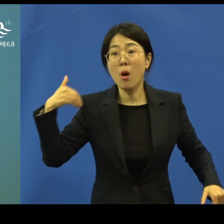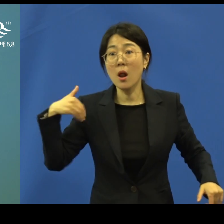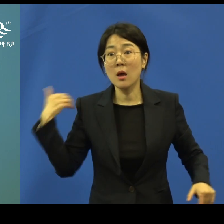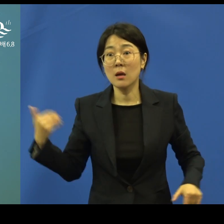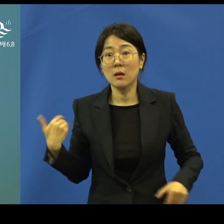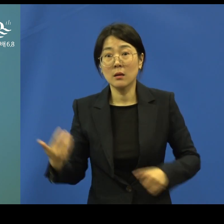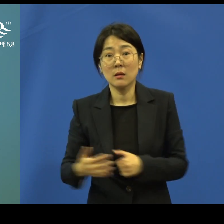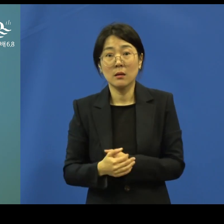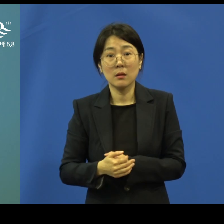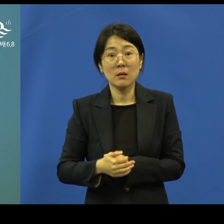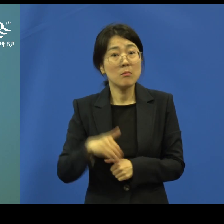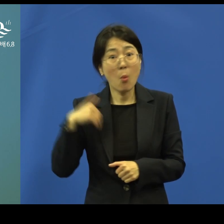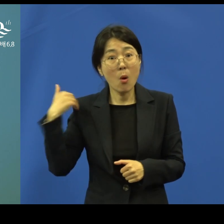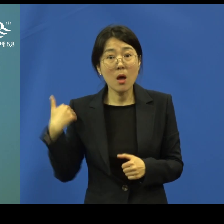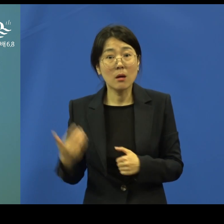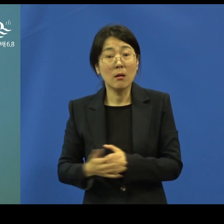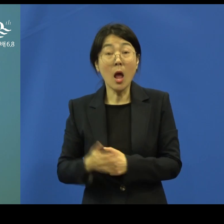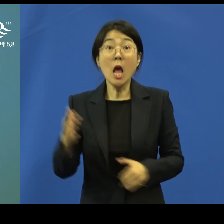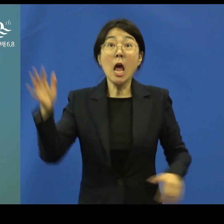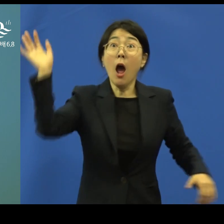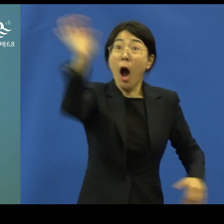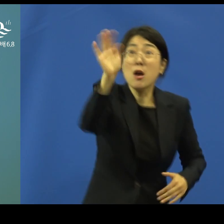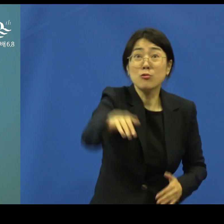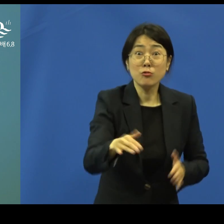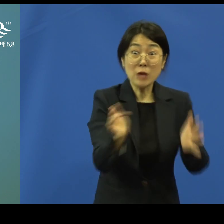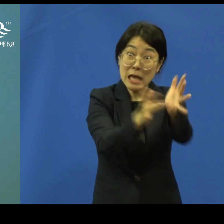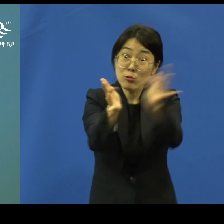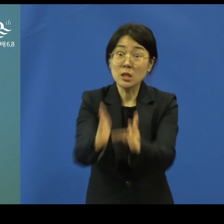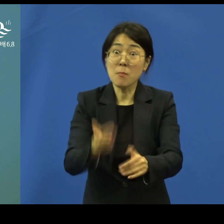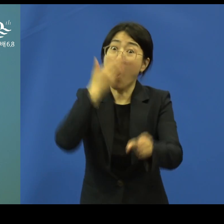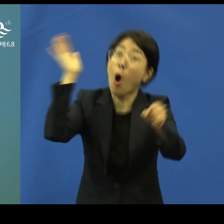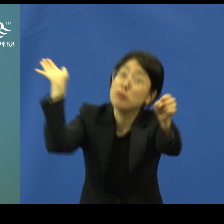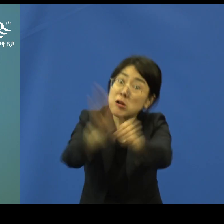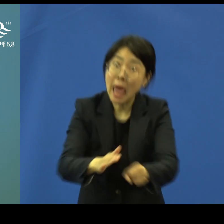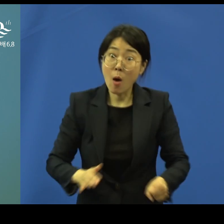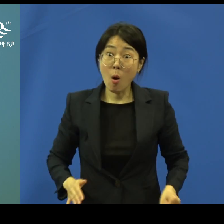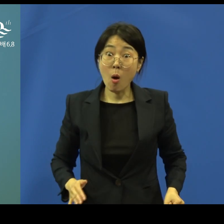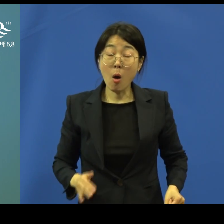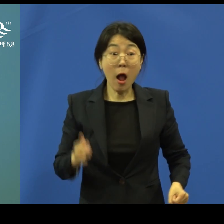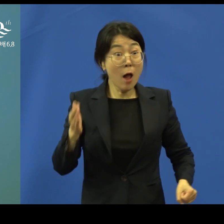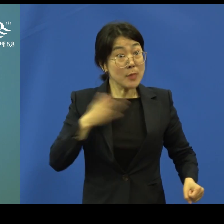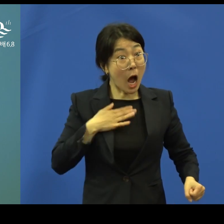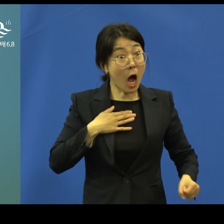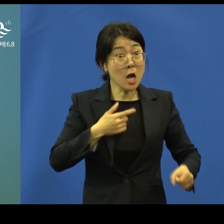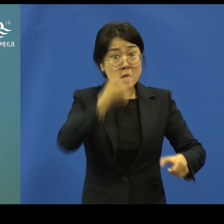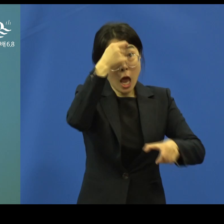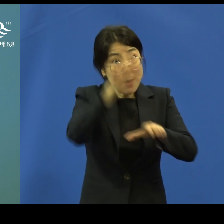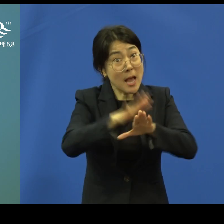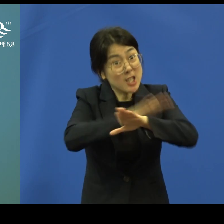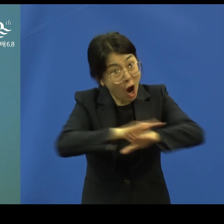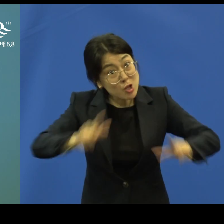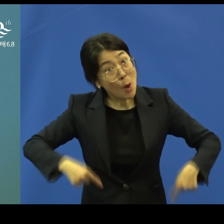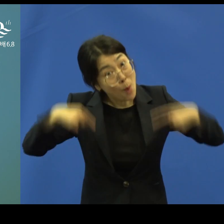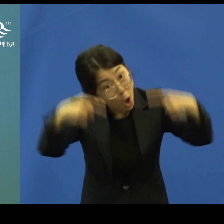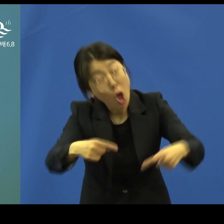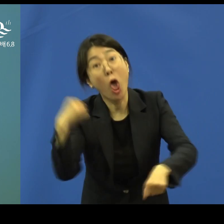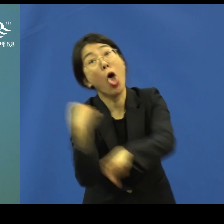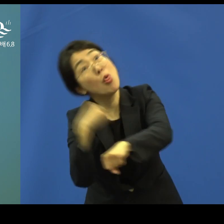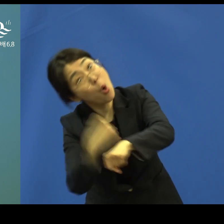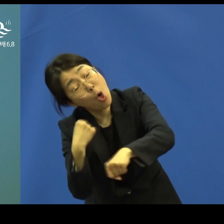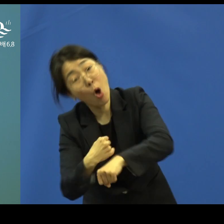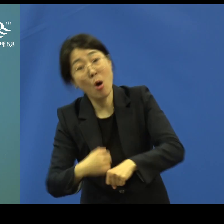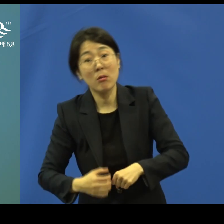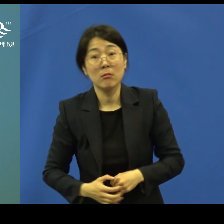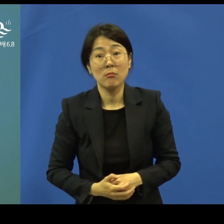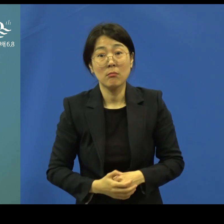라오디게아 성도들은 그랬을 거예요. 나는 예배를 빠지지 않습니다. 나름 신앙생활을 하고 있습니다. 기본적인 의무를 충실히 하고 있습니다. 그런데 이러면